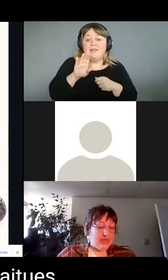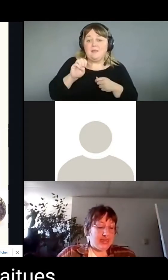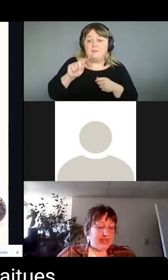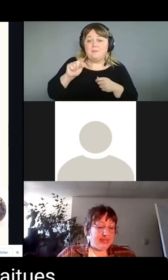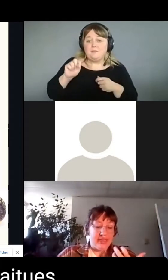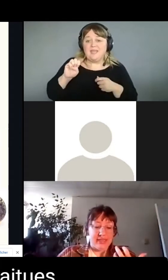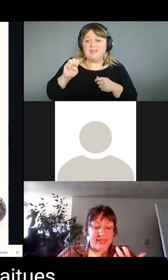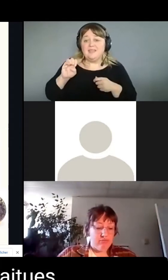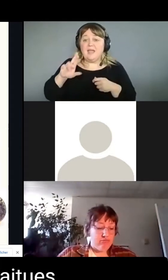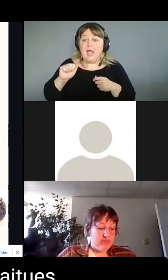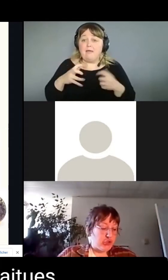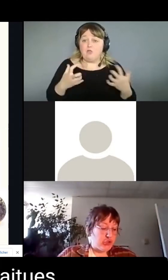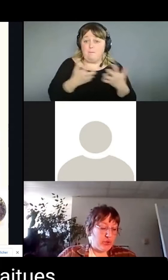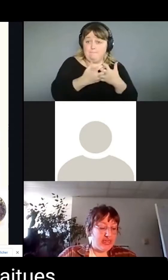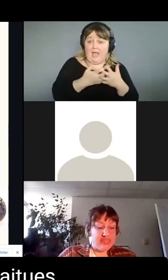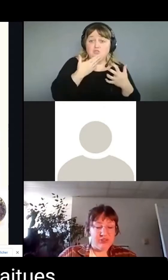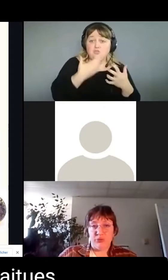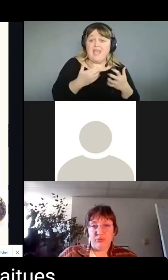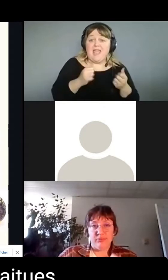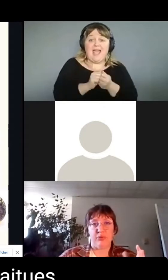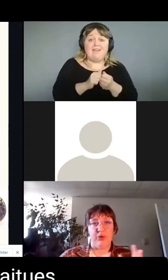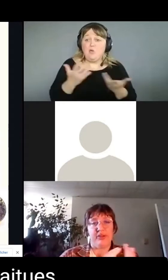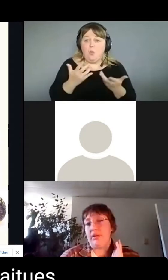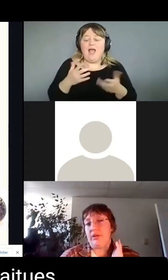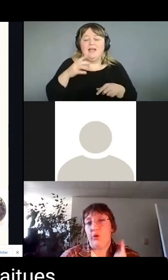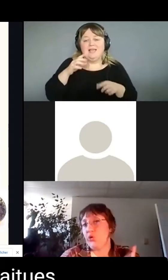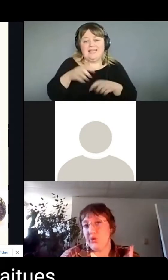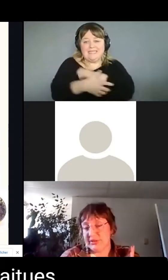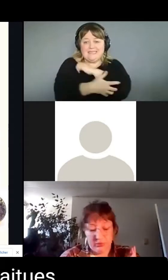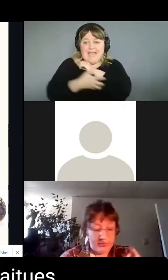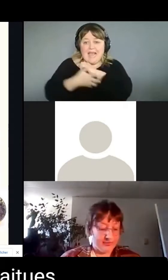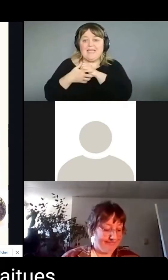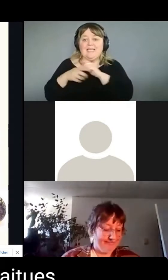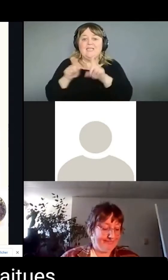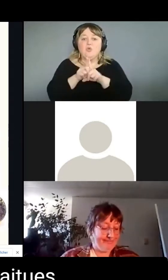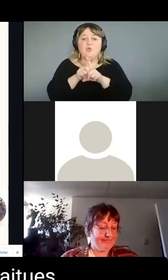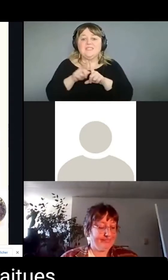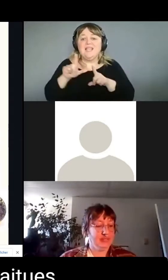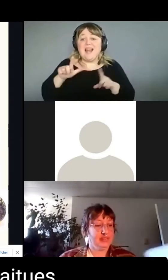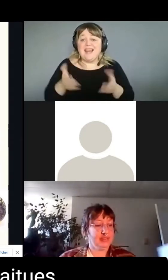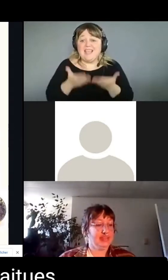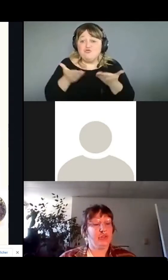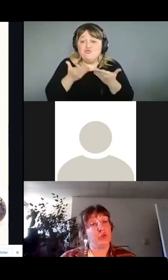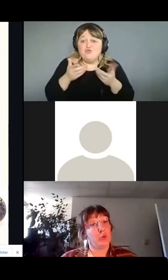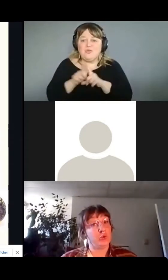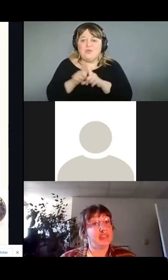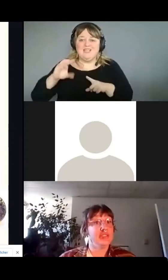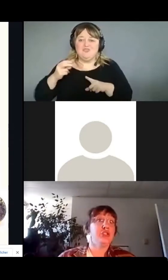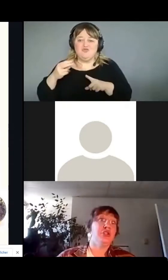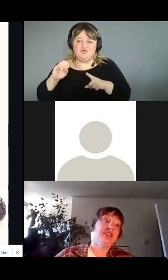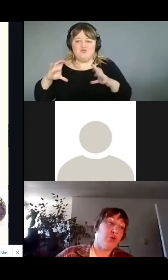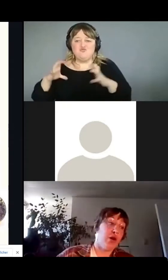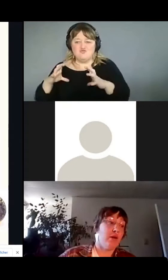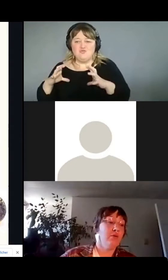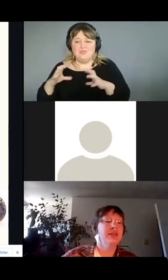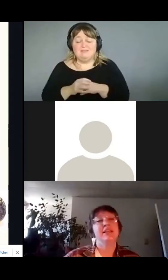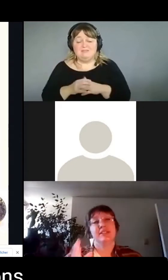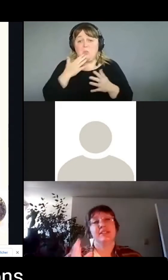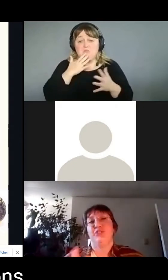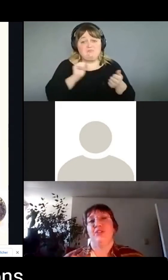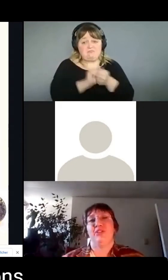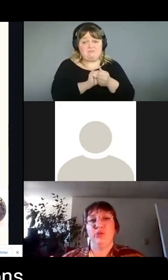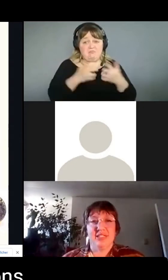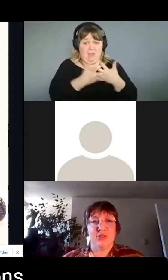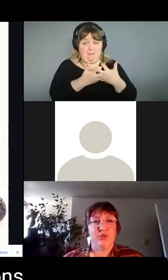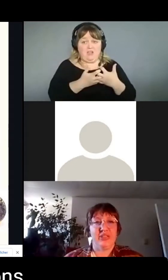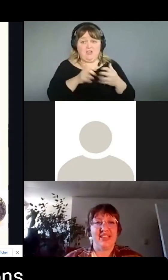a les céleris, les choux et les laitues. Ils vont être heureux ensemble. Il y en a d'autres aussi, là, il y a des poivrons. Si